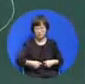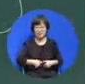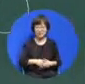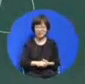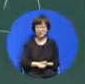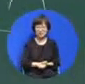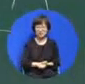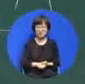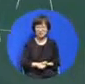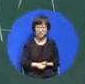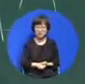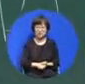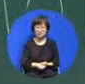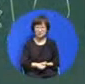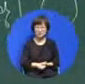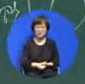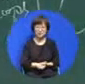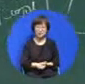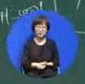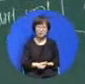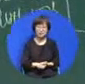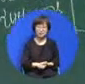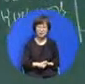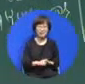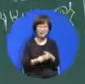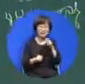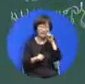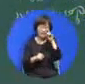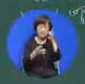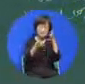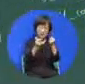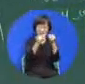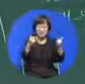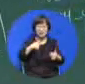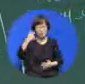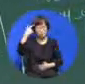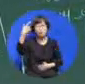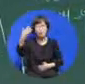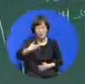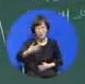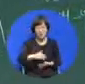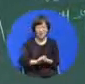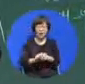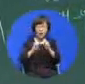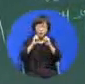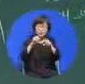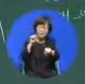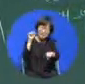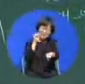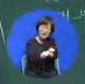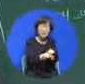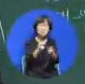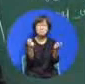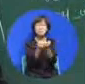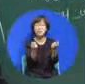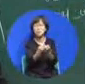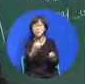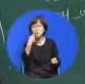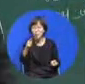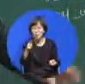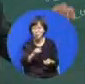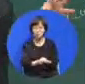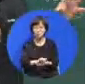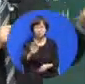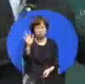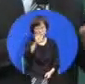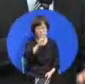priorities, it's very simple. 많은 분들은 목사님 어떻게 하면 전도할 수 있습니까? 순서 바꾸면 돼요. Oh, pastor, people ask me, how should I evangelize? We'll